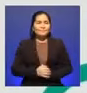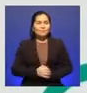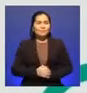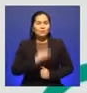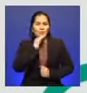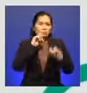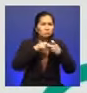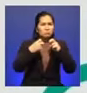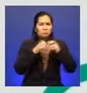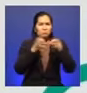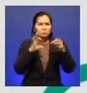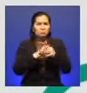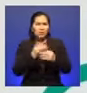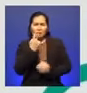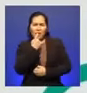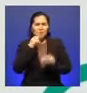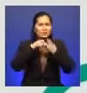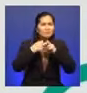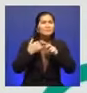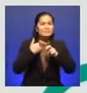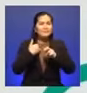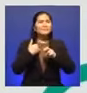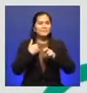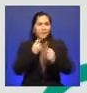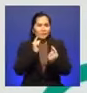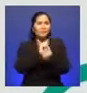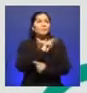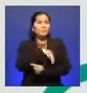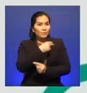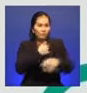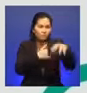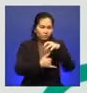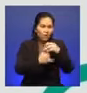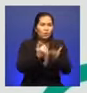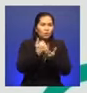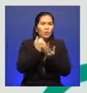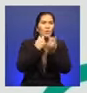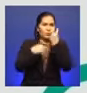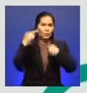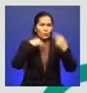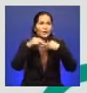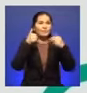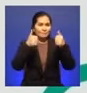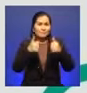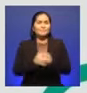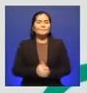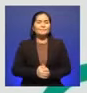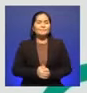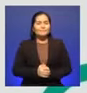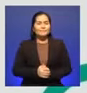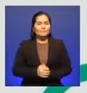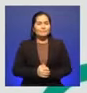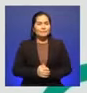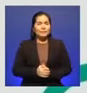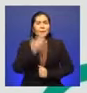มีปัญหาในเรื่องของสุขภาพช่องปากก็ยังไปรับบริการตามสถานบริการต่างๆที่มีไว้ให้ซึ่งก็จะ